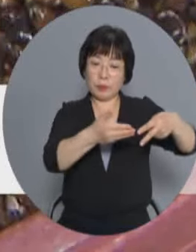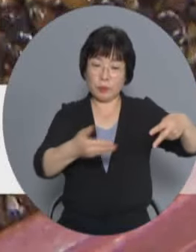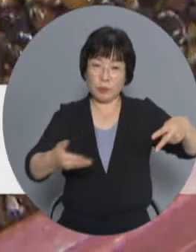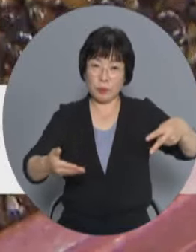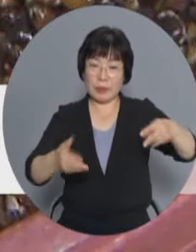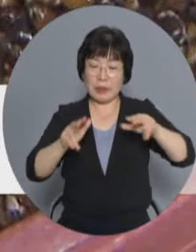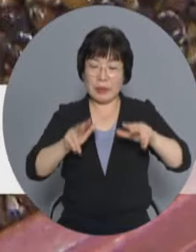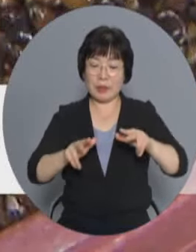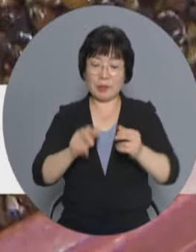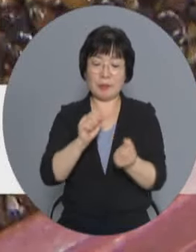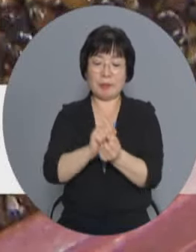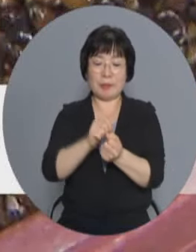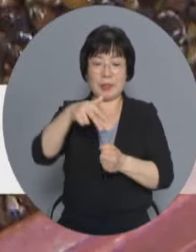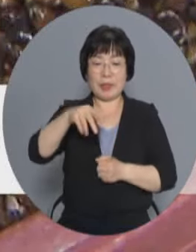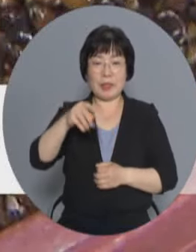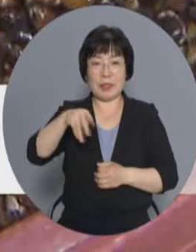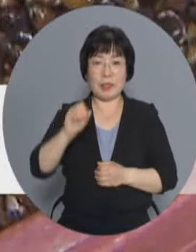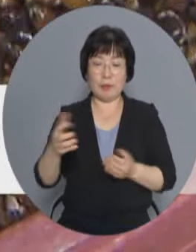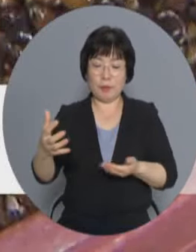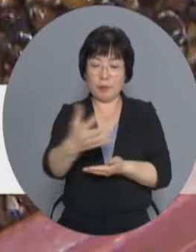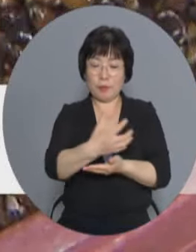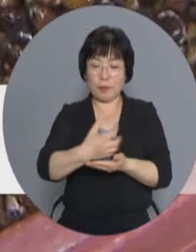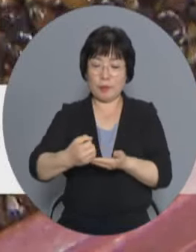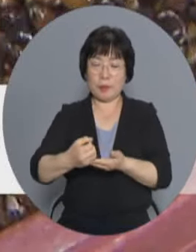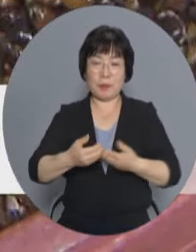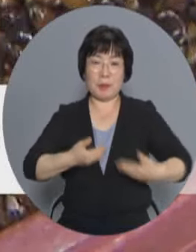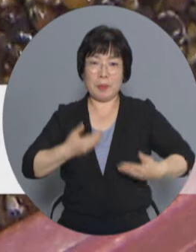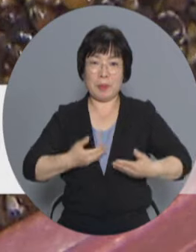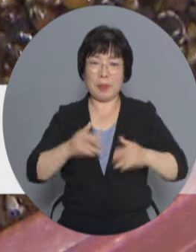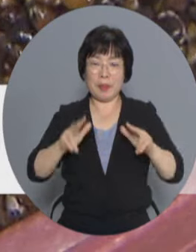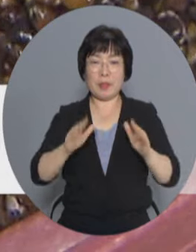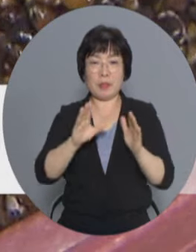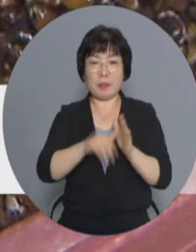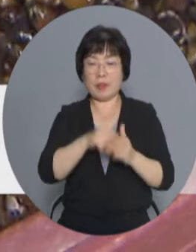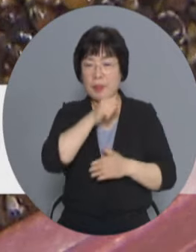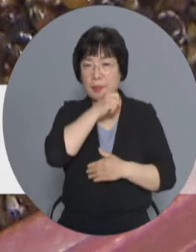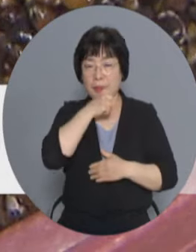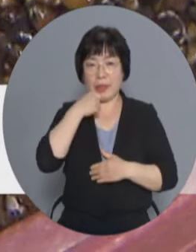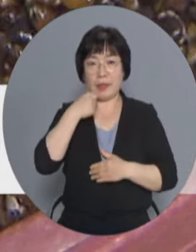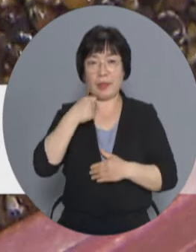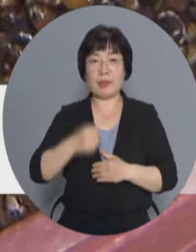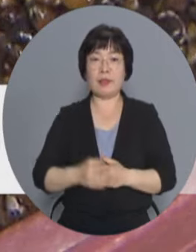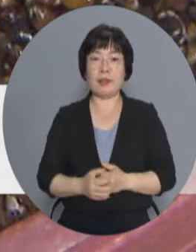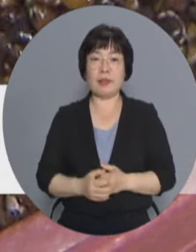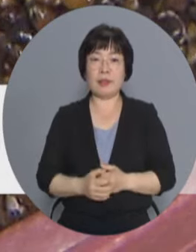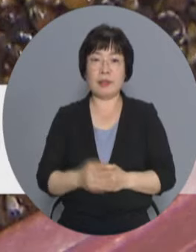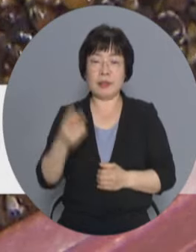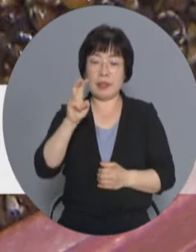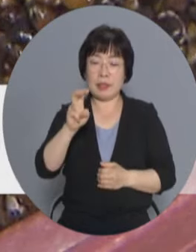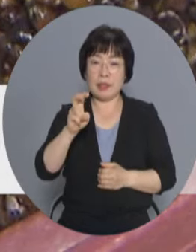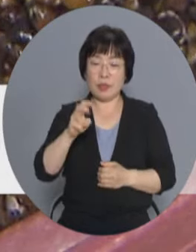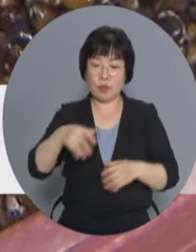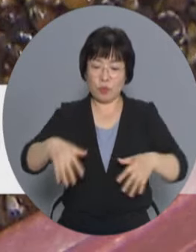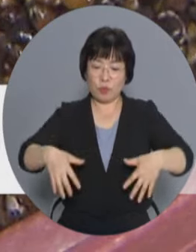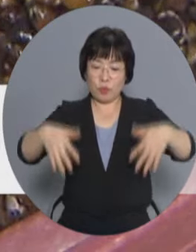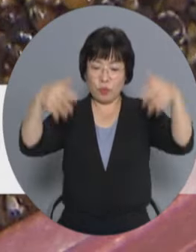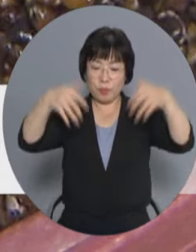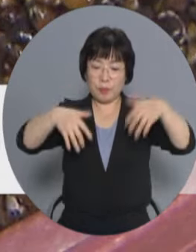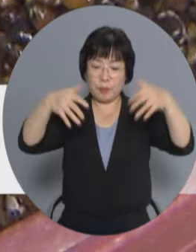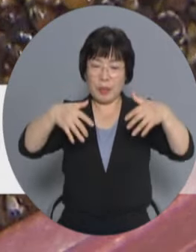섬진강에서는 지금 재첩잡이가 한창입니다. 이맘때 잡히는 재첩이 가장 맛있다고 하는데요. 2020년 홍수 때